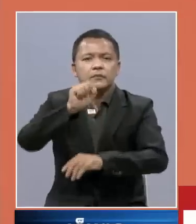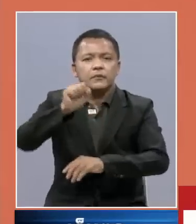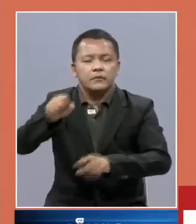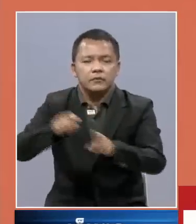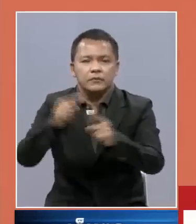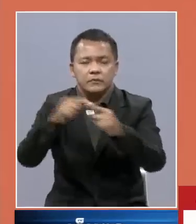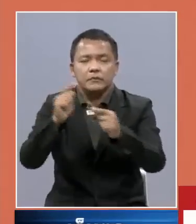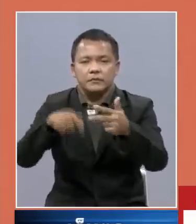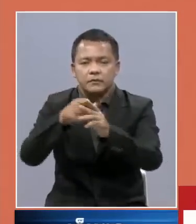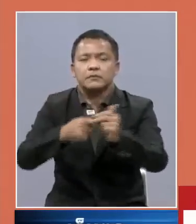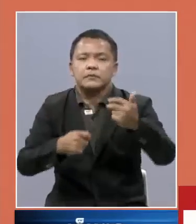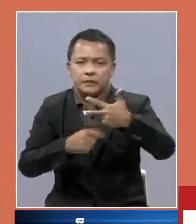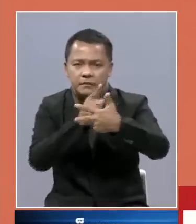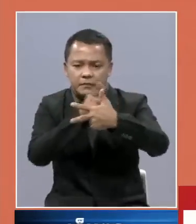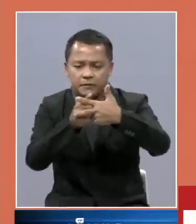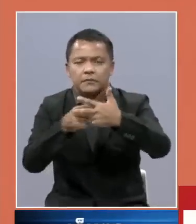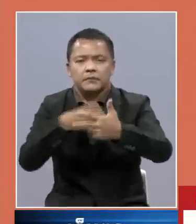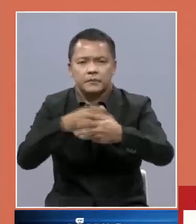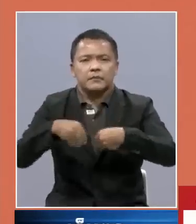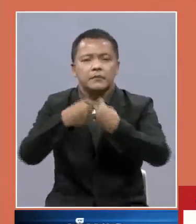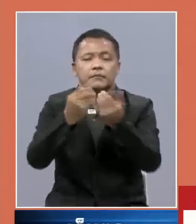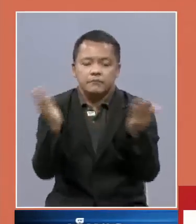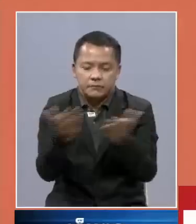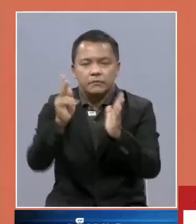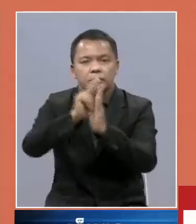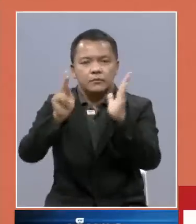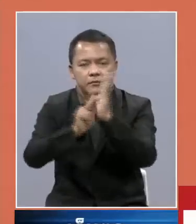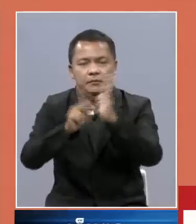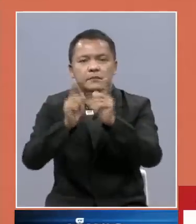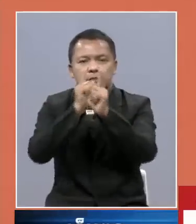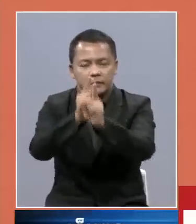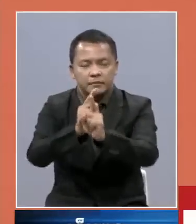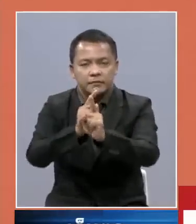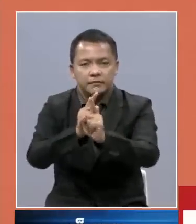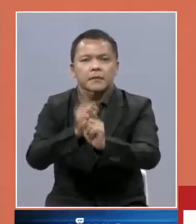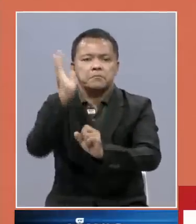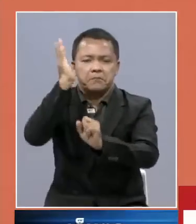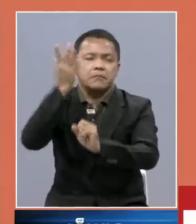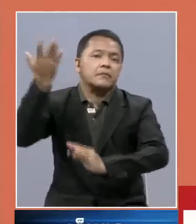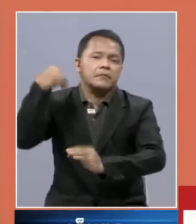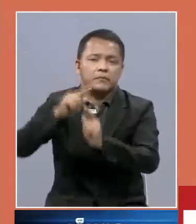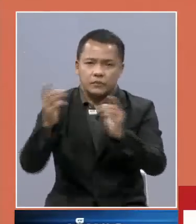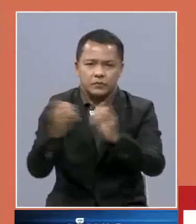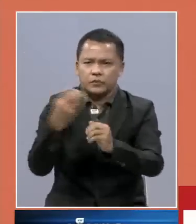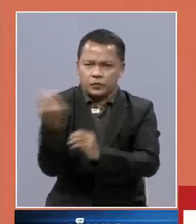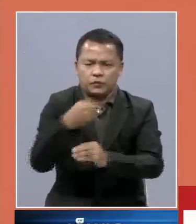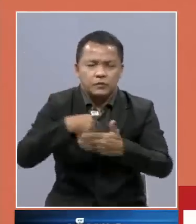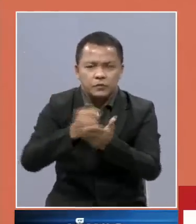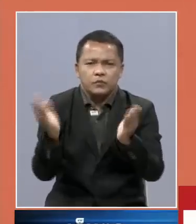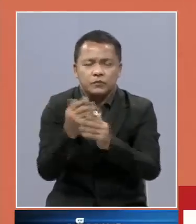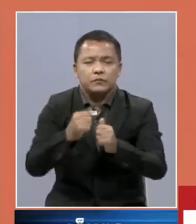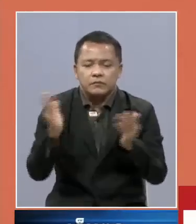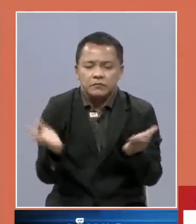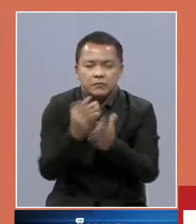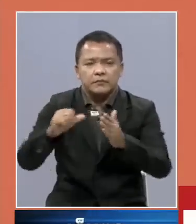ระบุ3เหตุผลนะคะว่าเพื่อต้องการให้มีการผลักดันกฎหมายให้ได้ตามเสียงที่ได้มีการหาเสียงไว้อย่างรวดเร็วนะคะและเพื่อผลัก